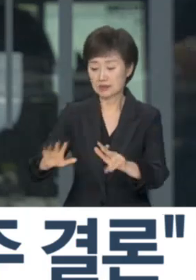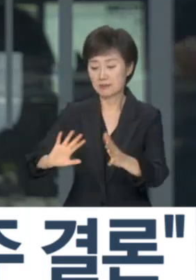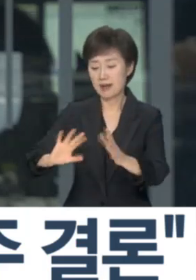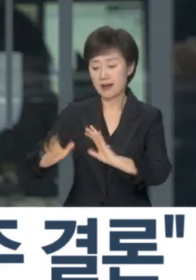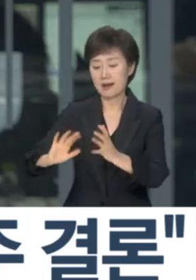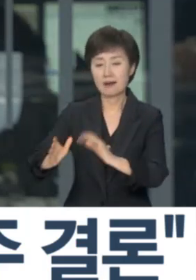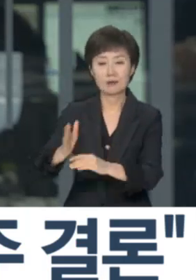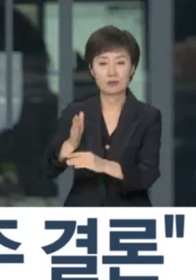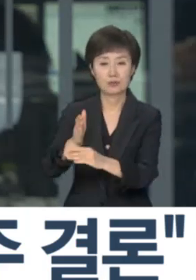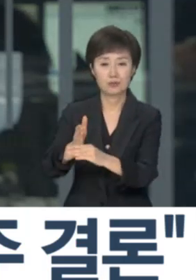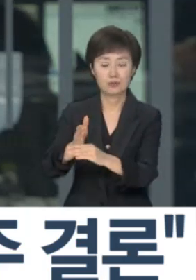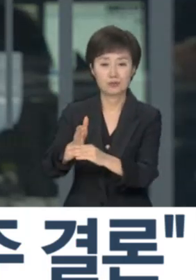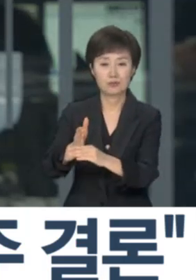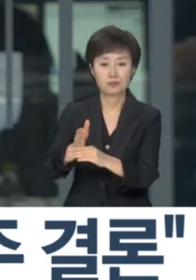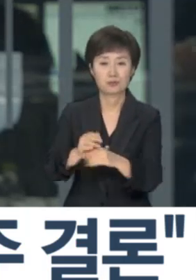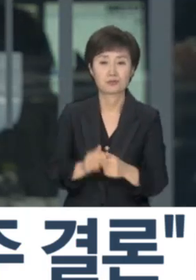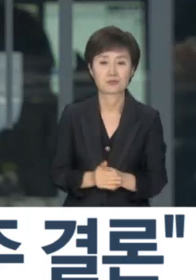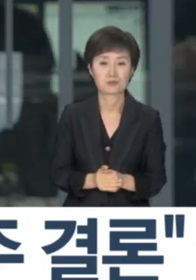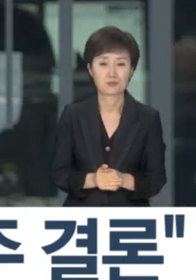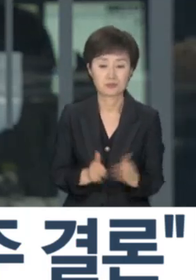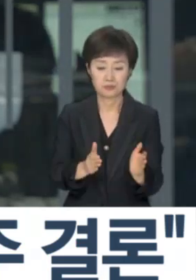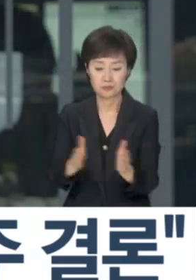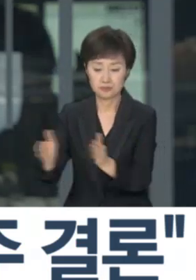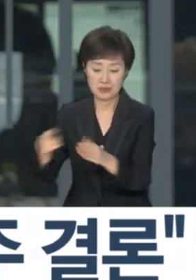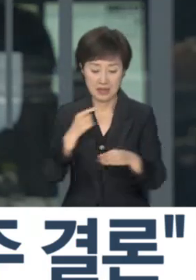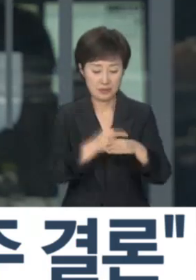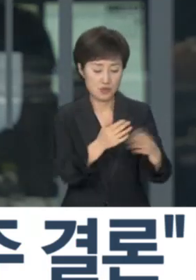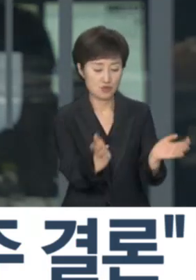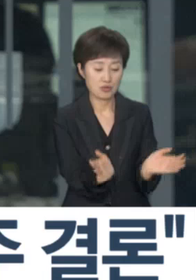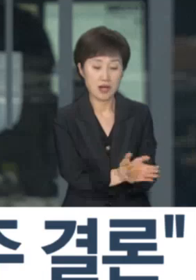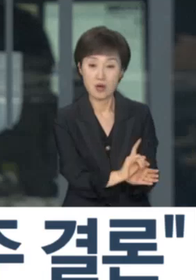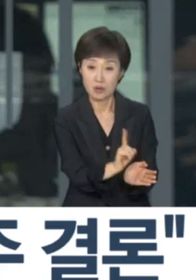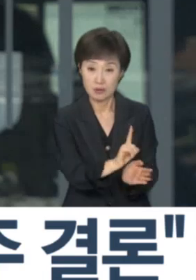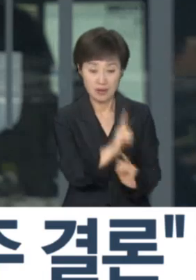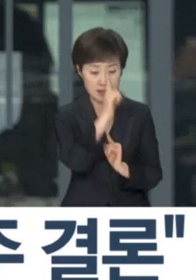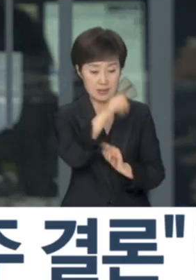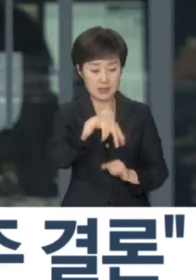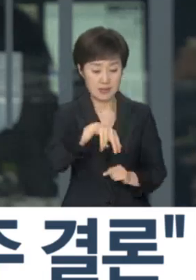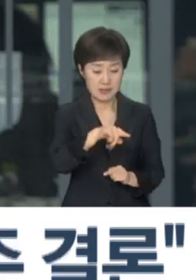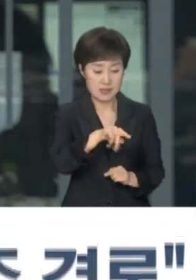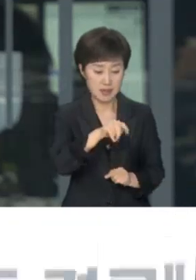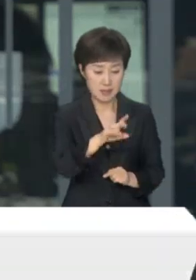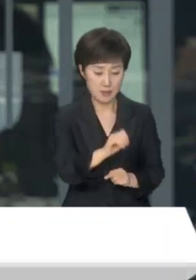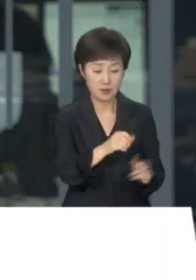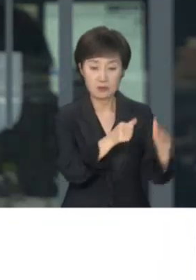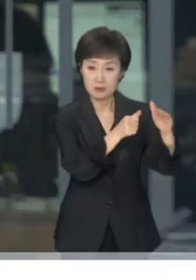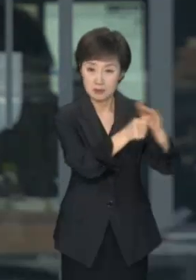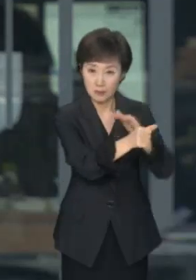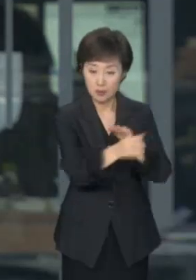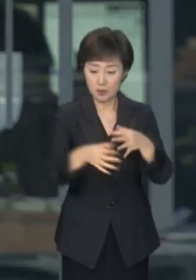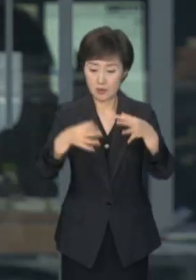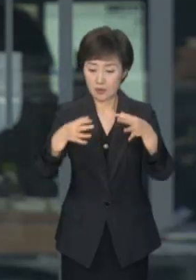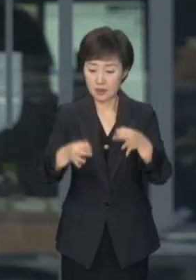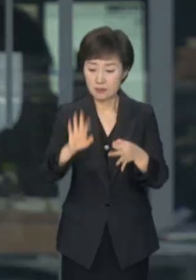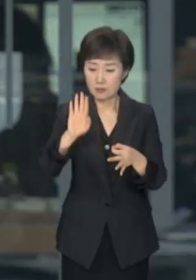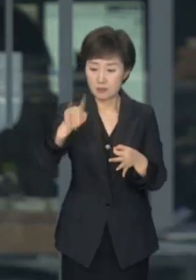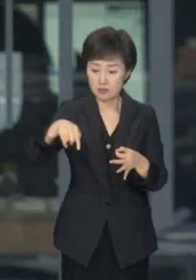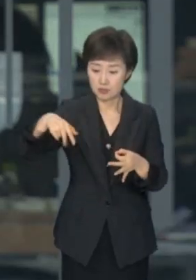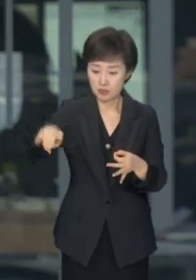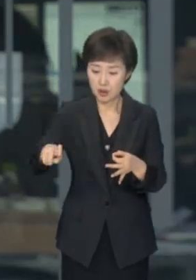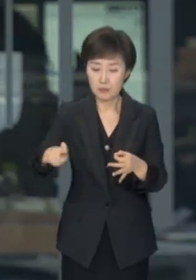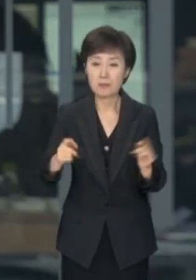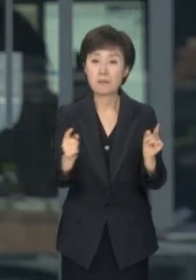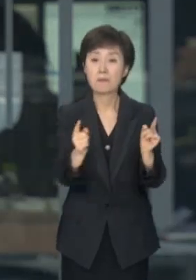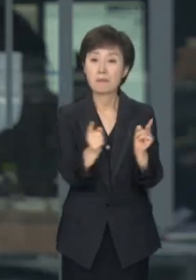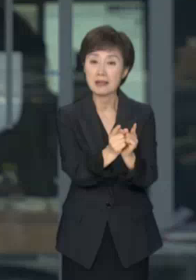오찬 간담회가 열리고 있고 또 민주당에서는 지금 이재명 대표와 김부겸 전 총리 비공개 오찬 회동을 갖지